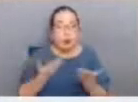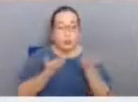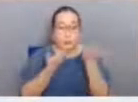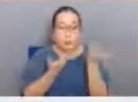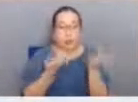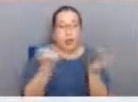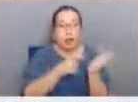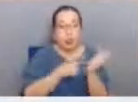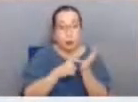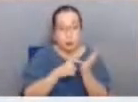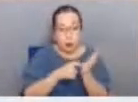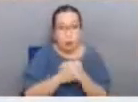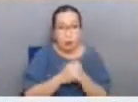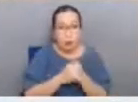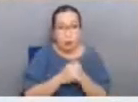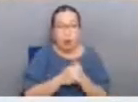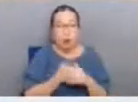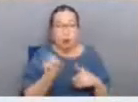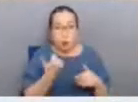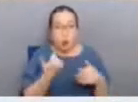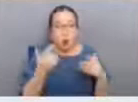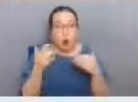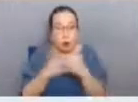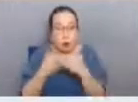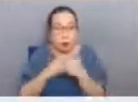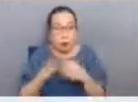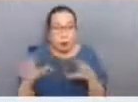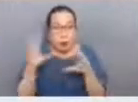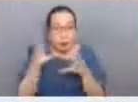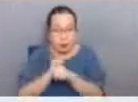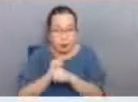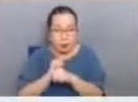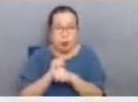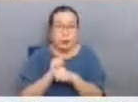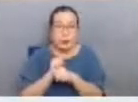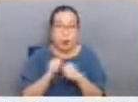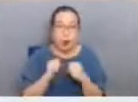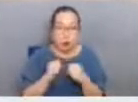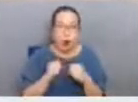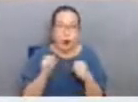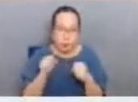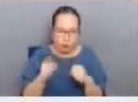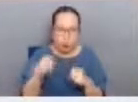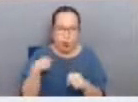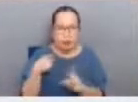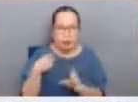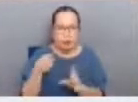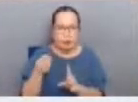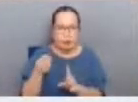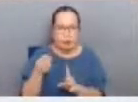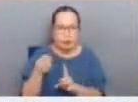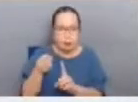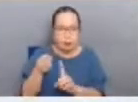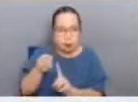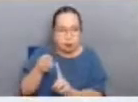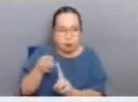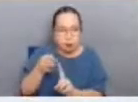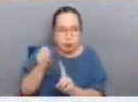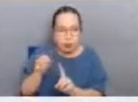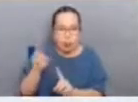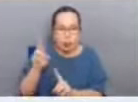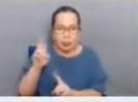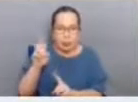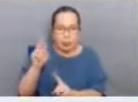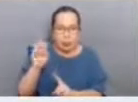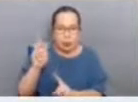workers abroad has decreased by over 99% amid the pandemic. Are there any steps or measures being